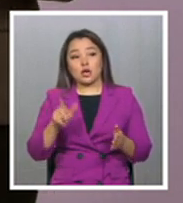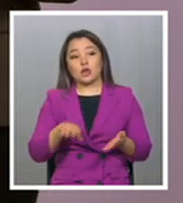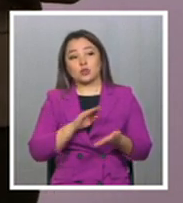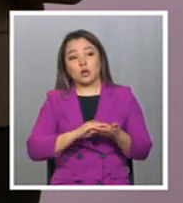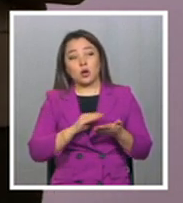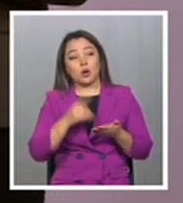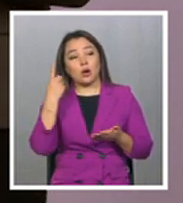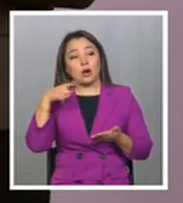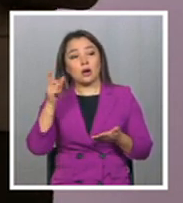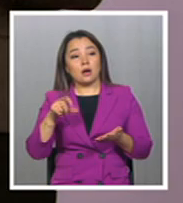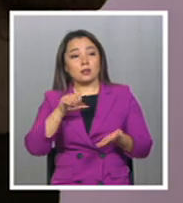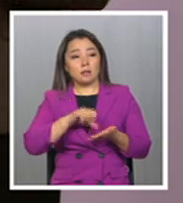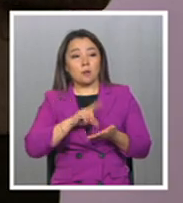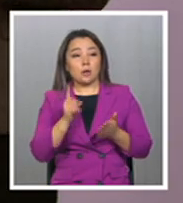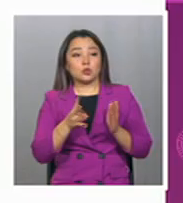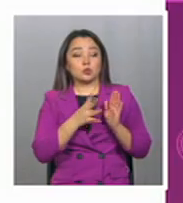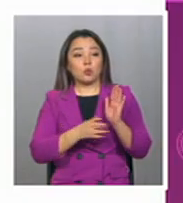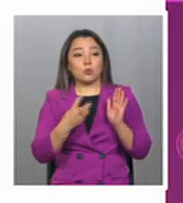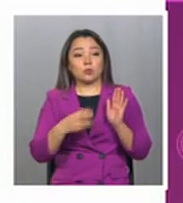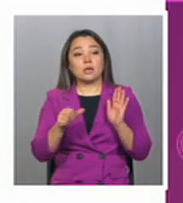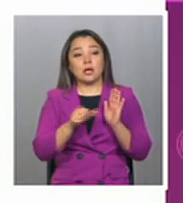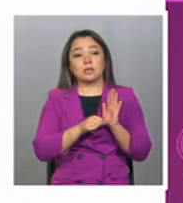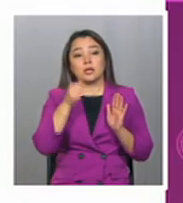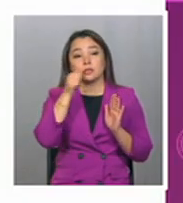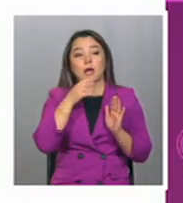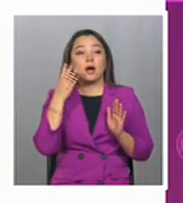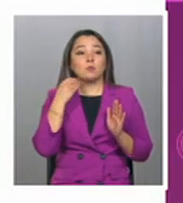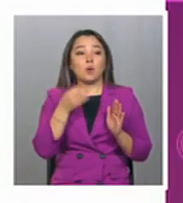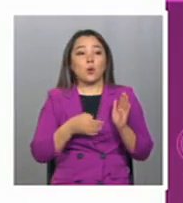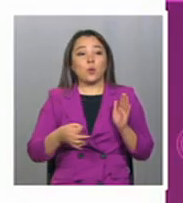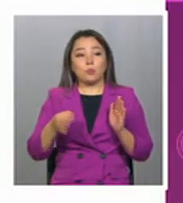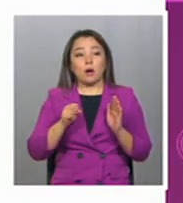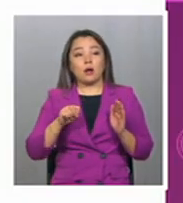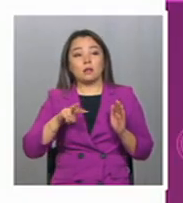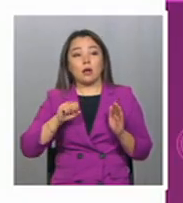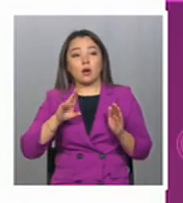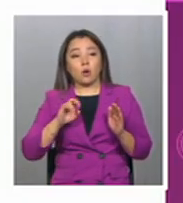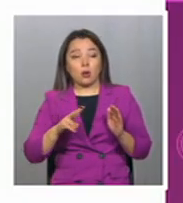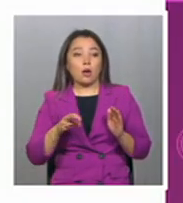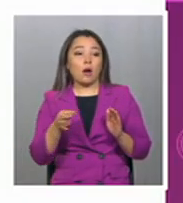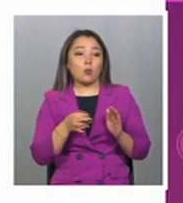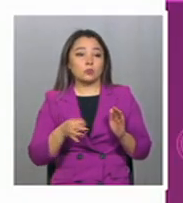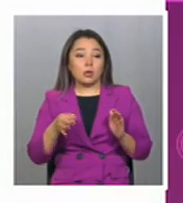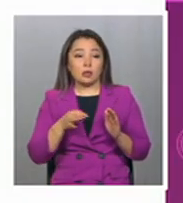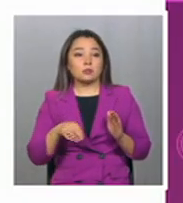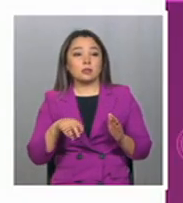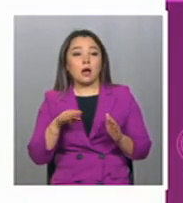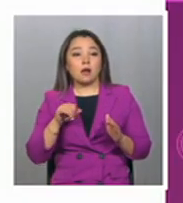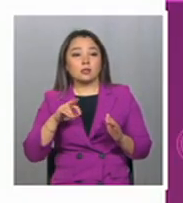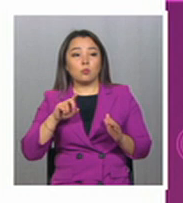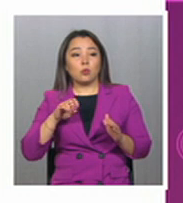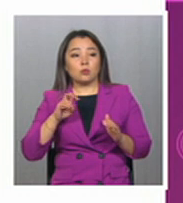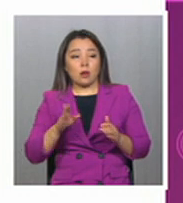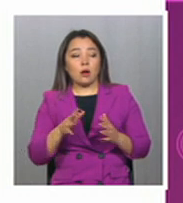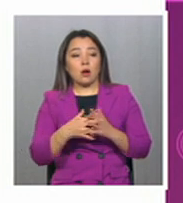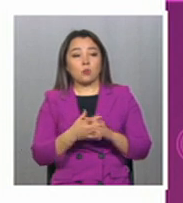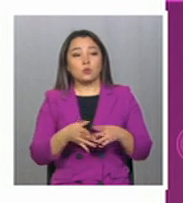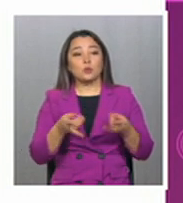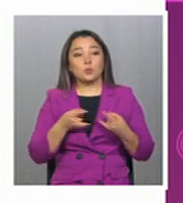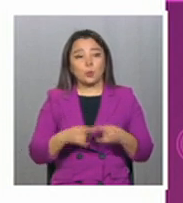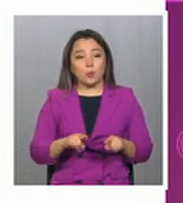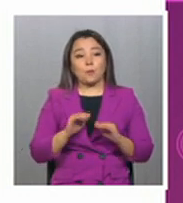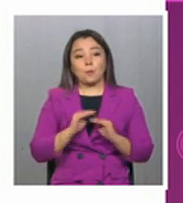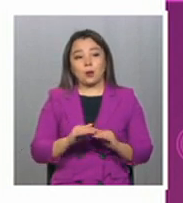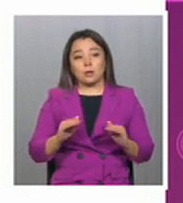ақын. 1936 жылы Алматы облысы, Алакөл ауданы, Талдыбұлақ ауылында туған.